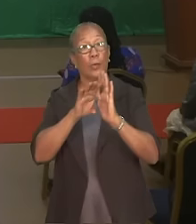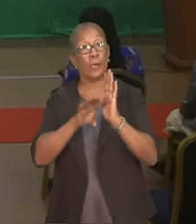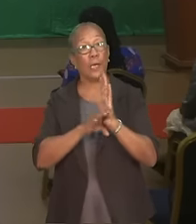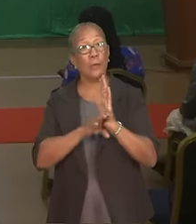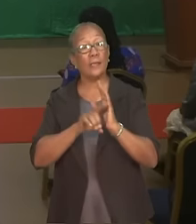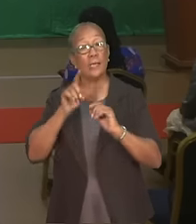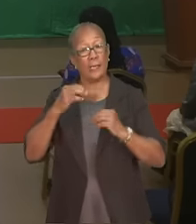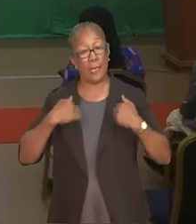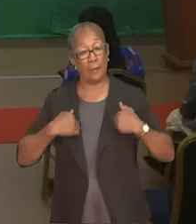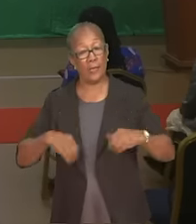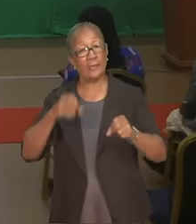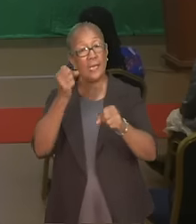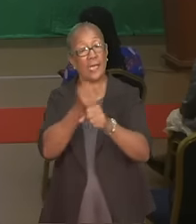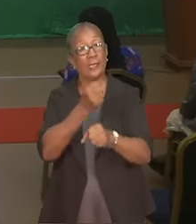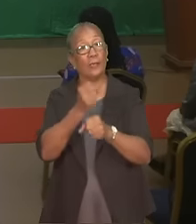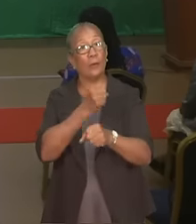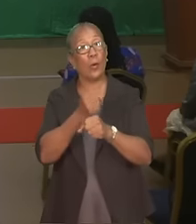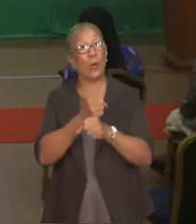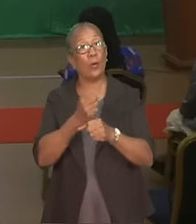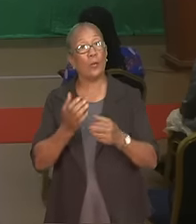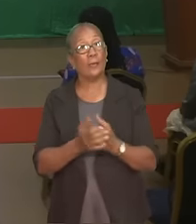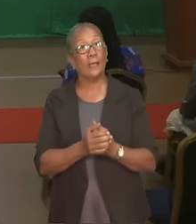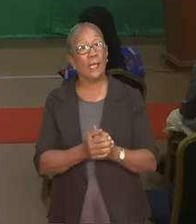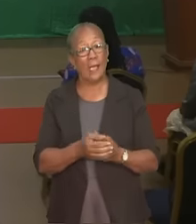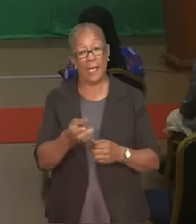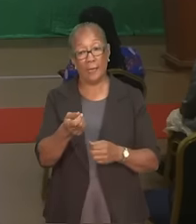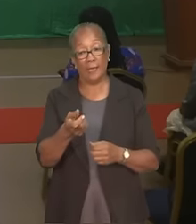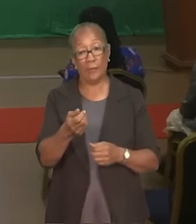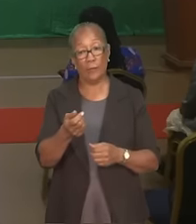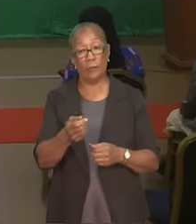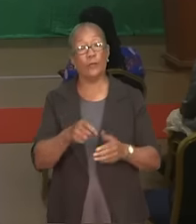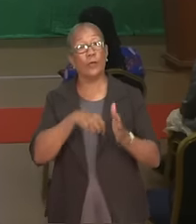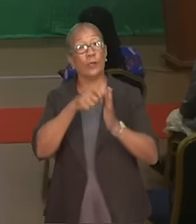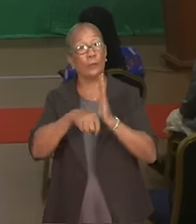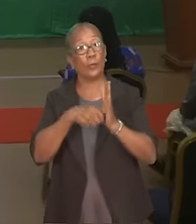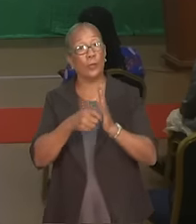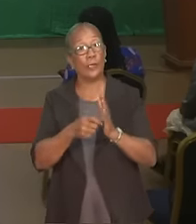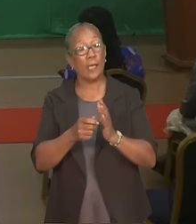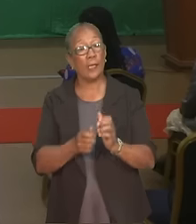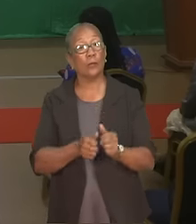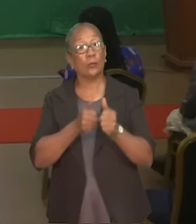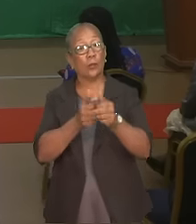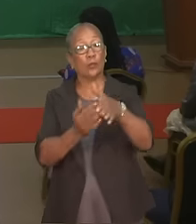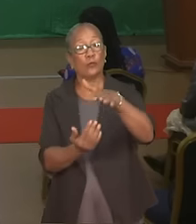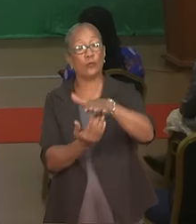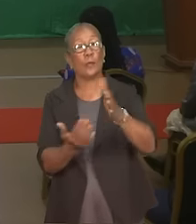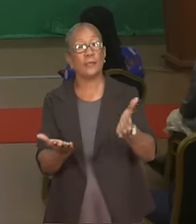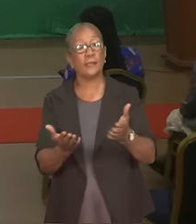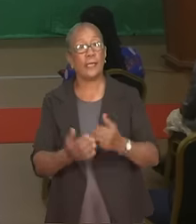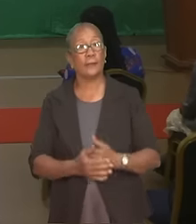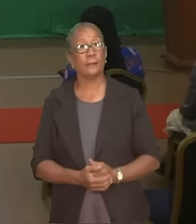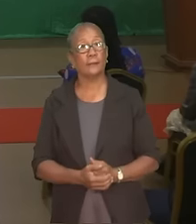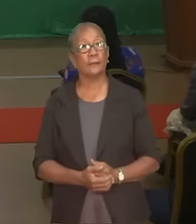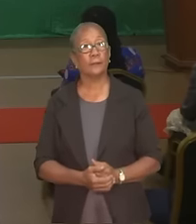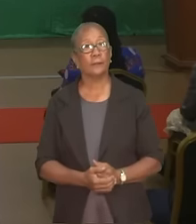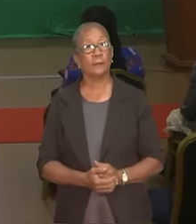aan het bouwen en is de ISDB-financiering voor het project voortgezet of stopgezet?